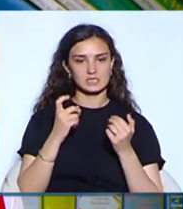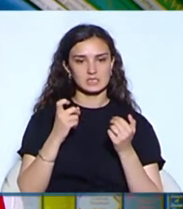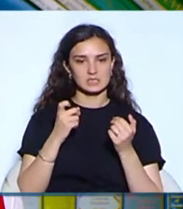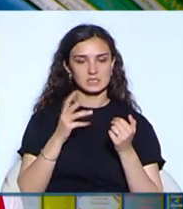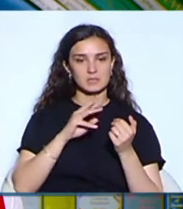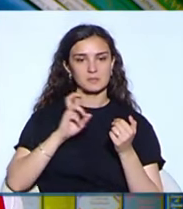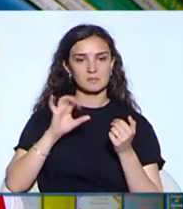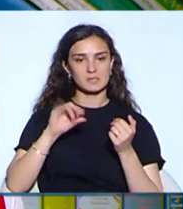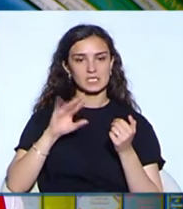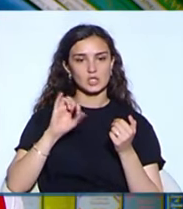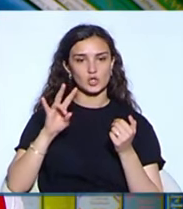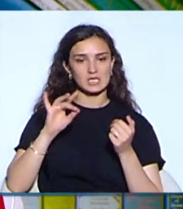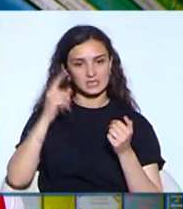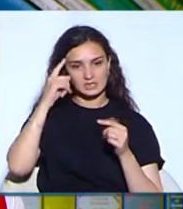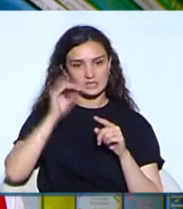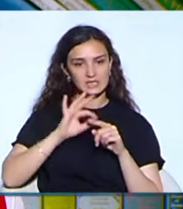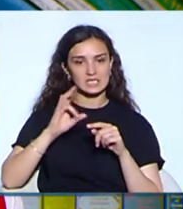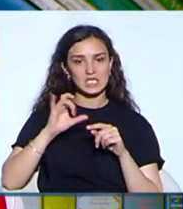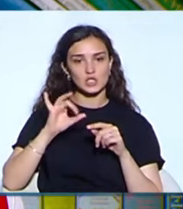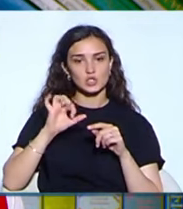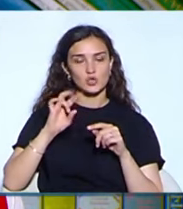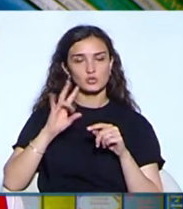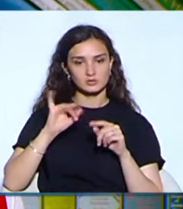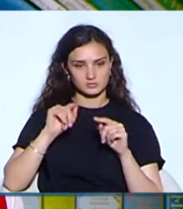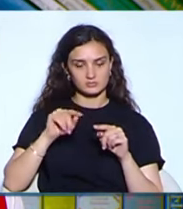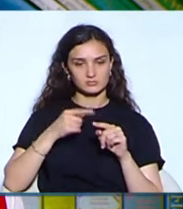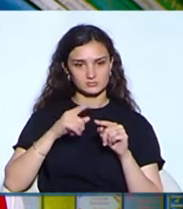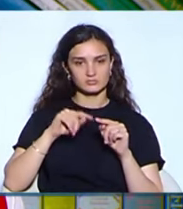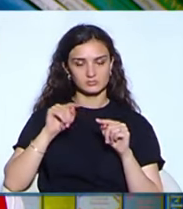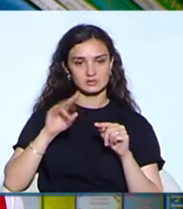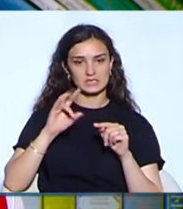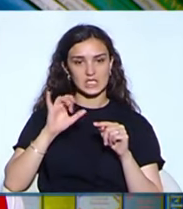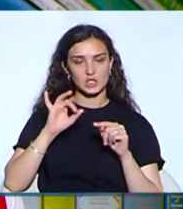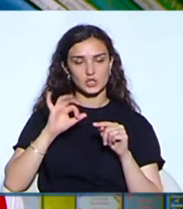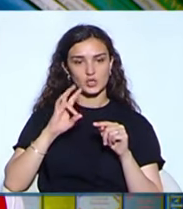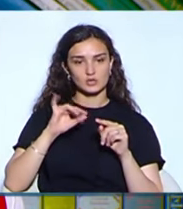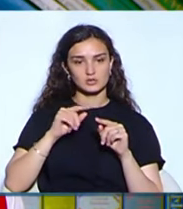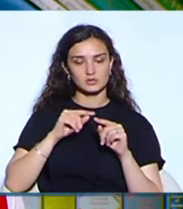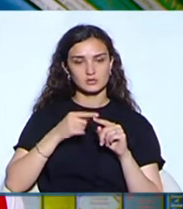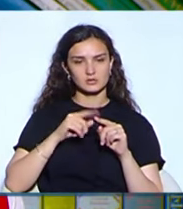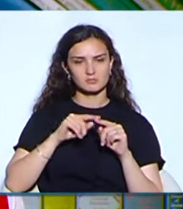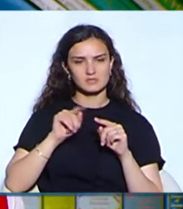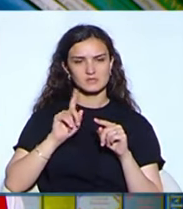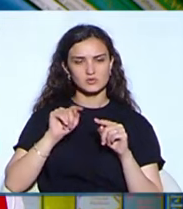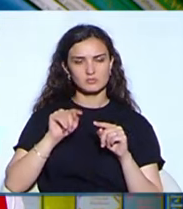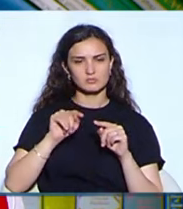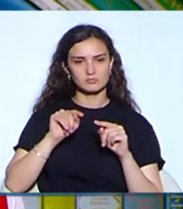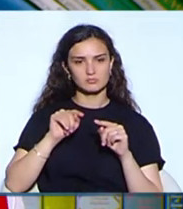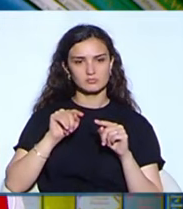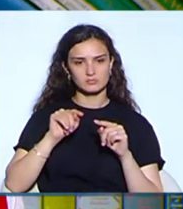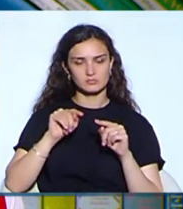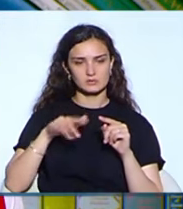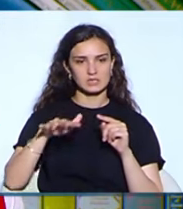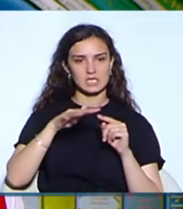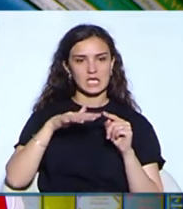ბილიონი ნეირონი. კიდე უფრო მეტი სინაფსი, რომელსაც ქმნის ეს ნეირონები იმისათვის, რომ ადეკვატურად იარეაგიროს